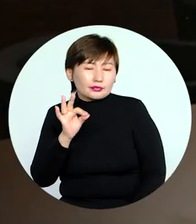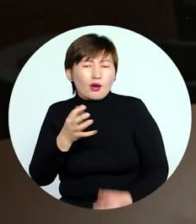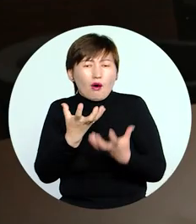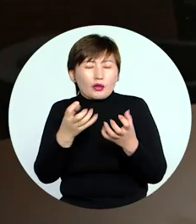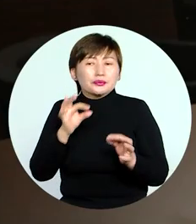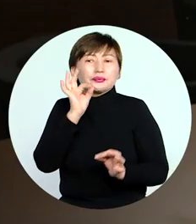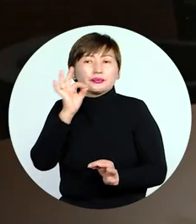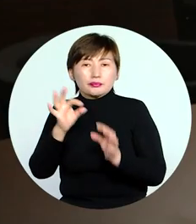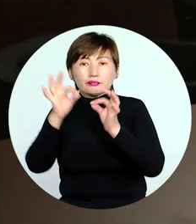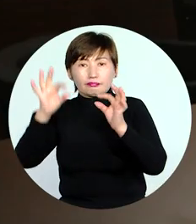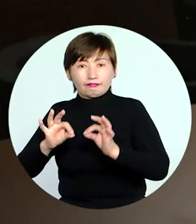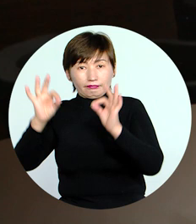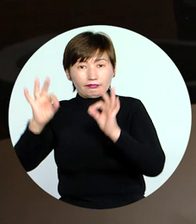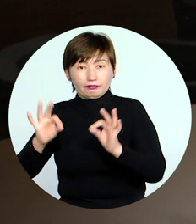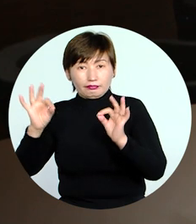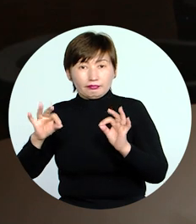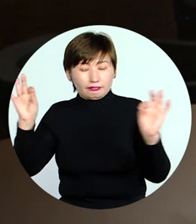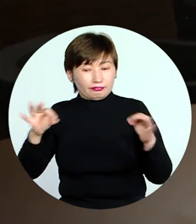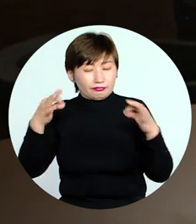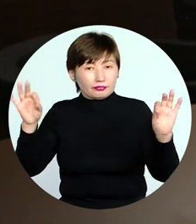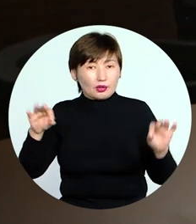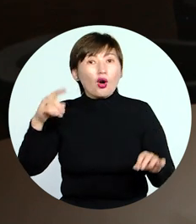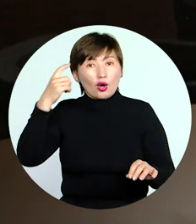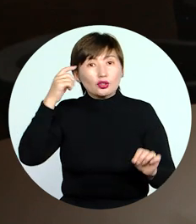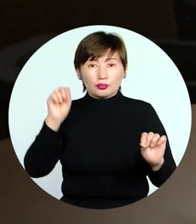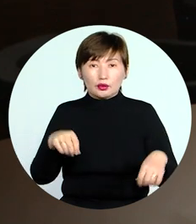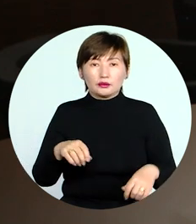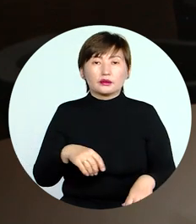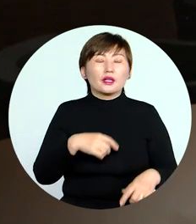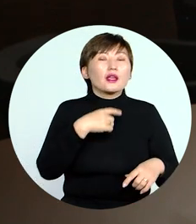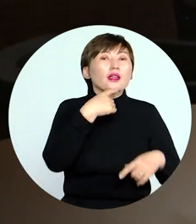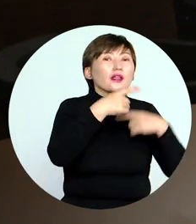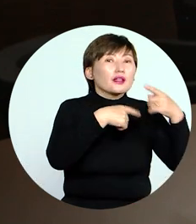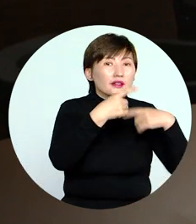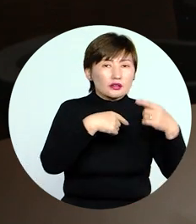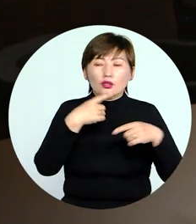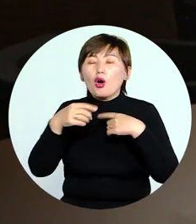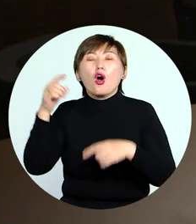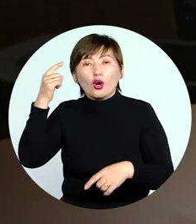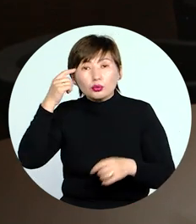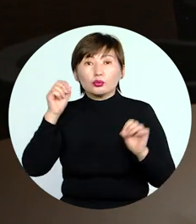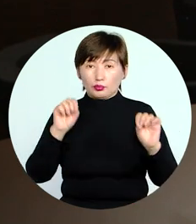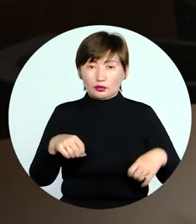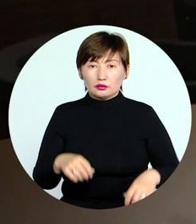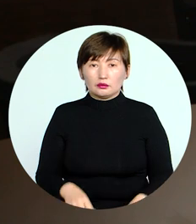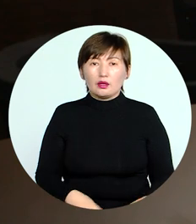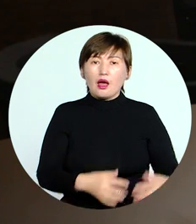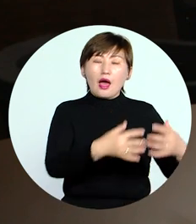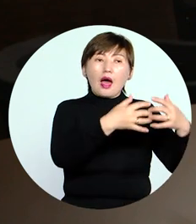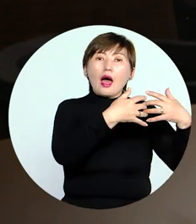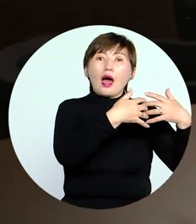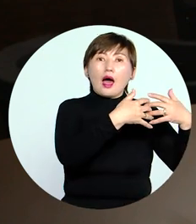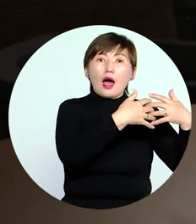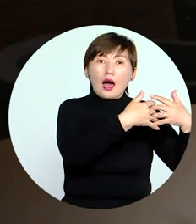дуурхалаараа ийм байт юм байна гэдэг ойлголцлыг бол авч болох юм. Өөрөөр хэлбэл энийг бол хэл яриагаар ойлгуулж бас бол. Гэтэл амьтанд одоо